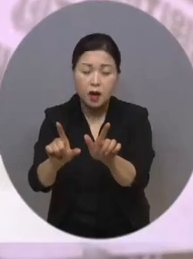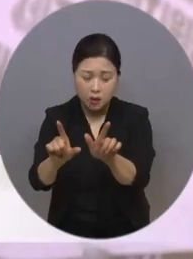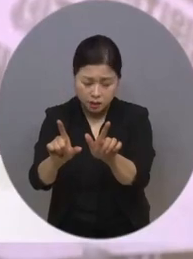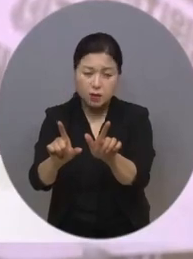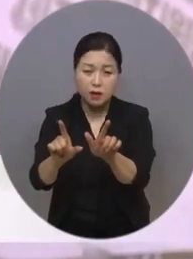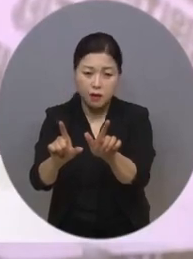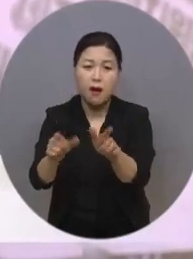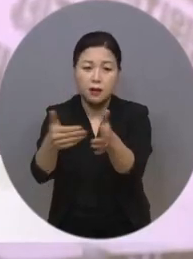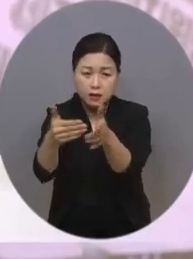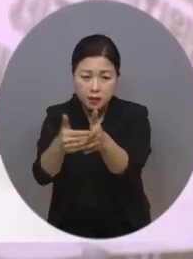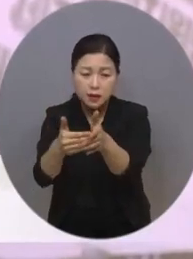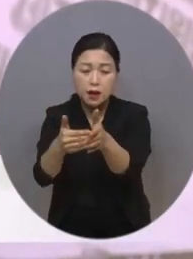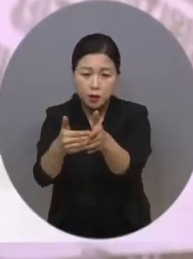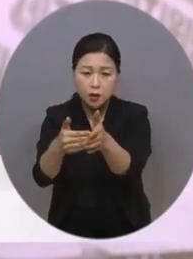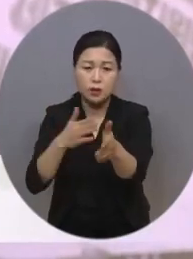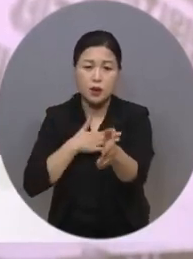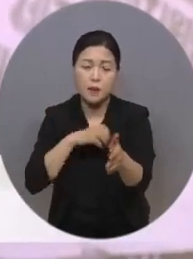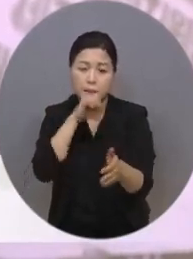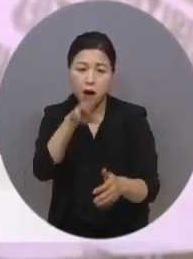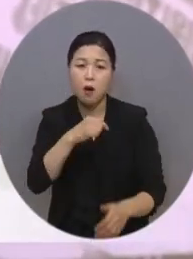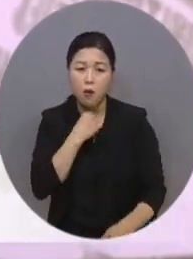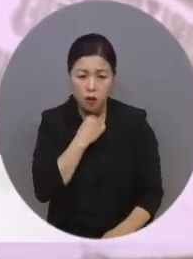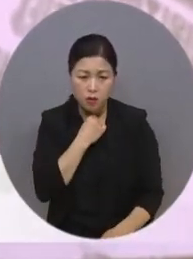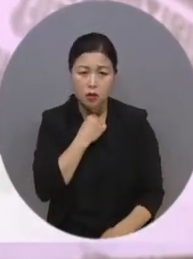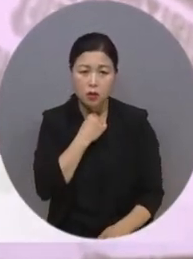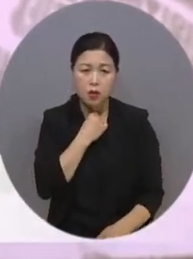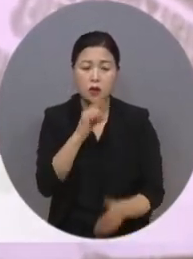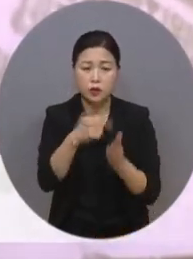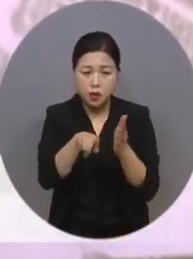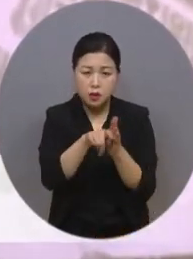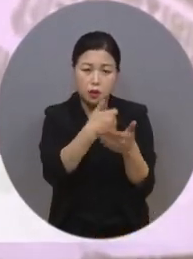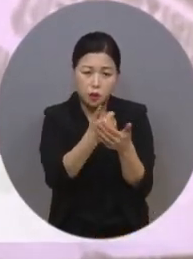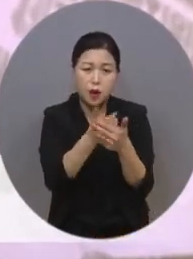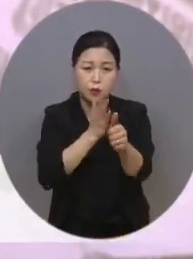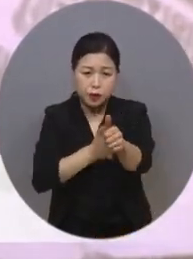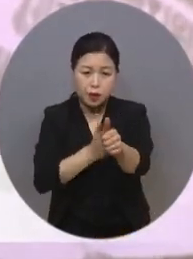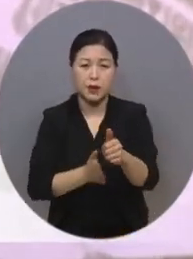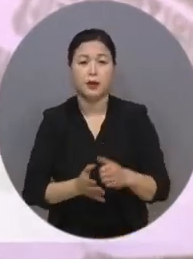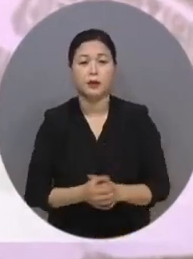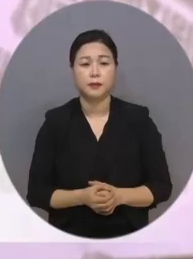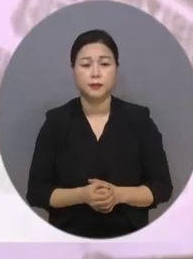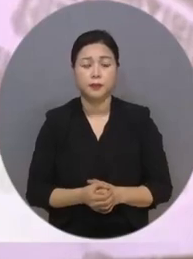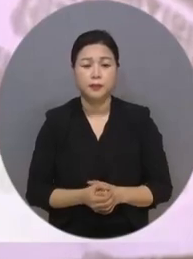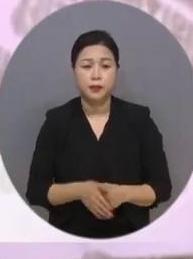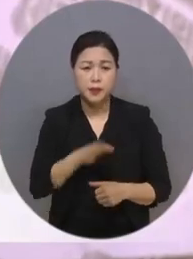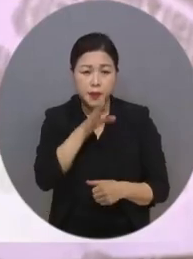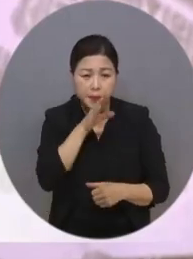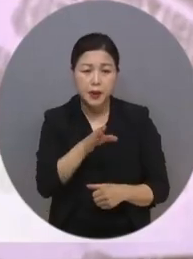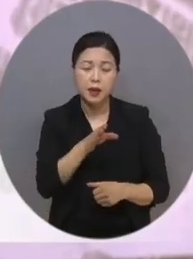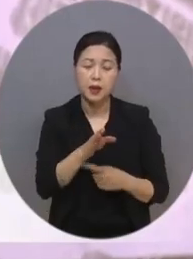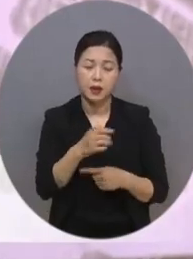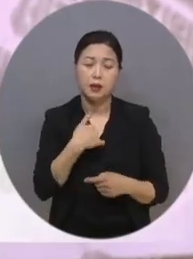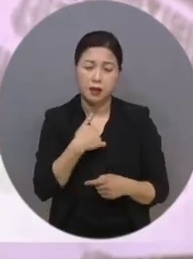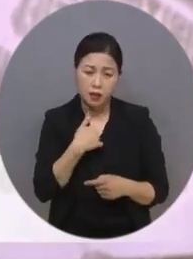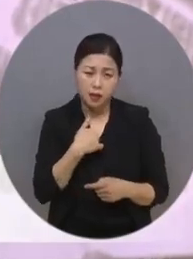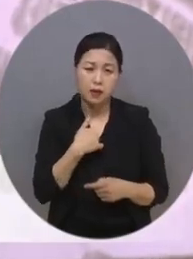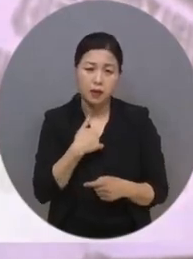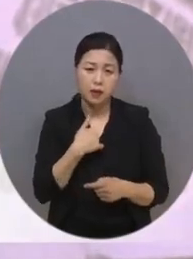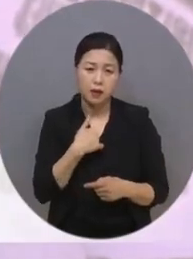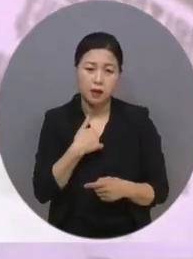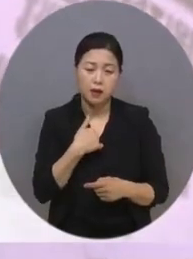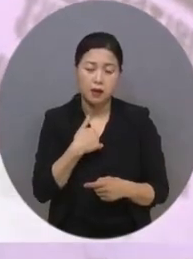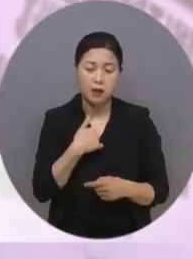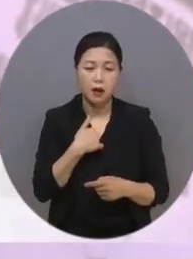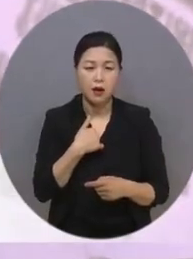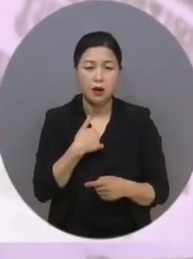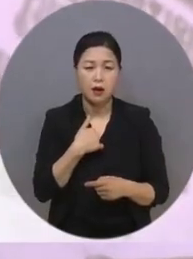마지막 말을 남기고 죽을 수 있도록 해주십시오. 정말 평범한 이 한마디가